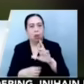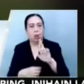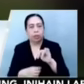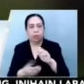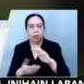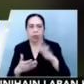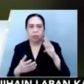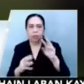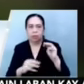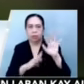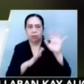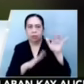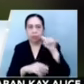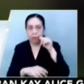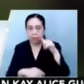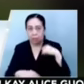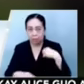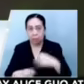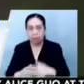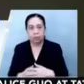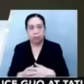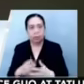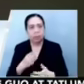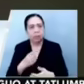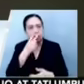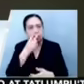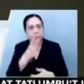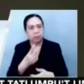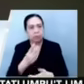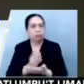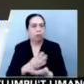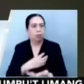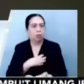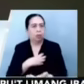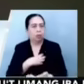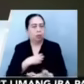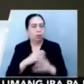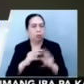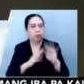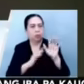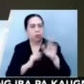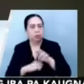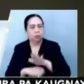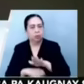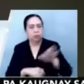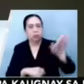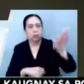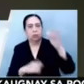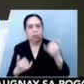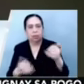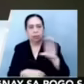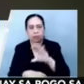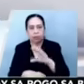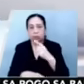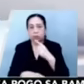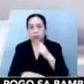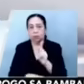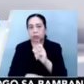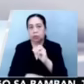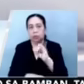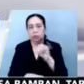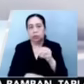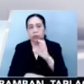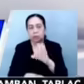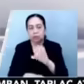City kahapon. At nakita naman ang mga police mobile paakyat sa Tamayong ngayong hapon, sabi ng KOJC. This